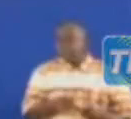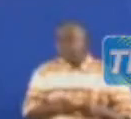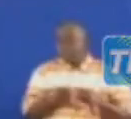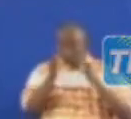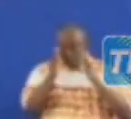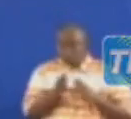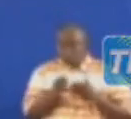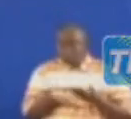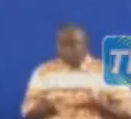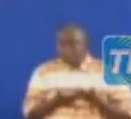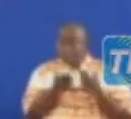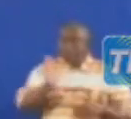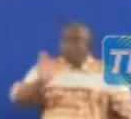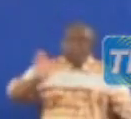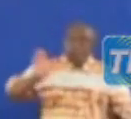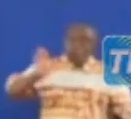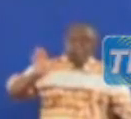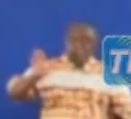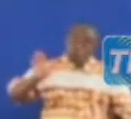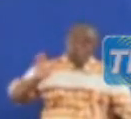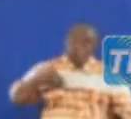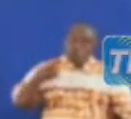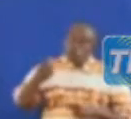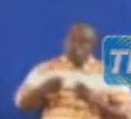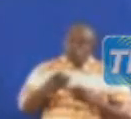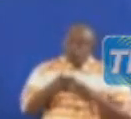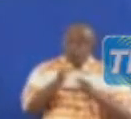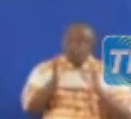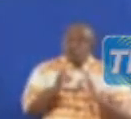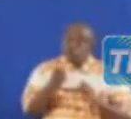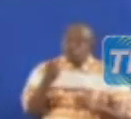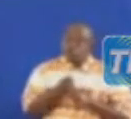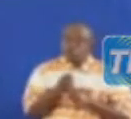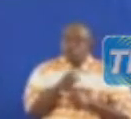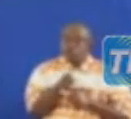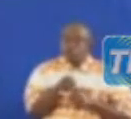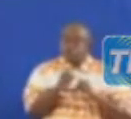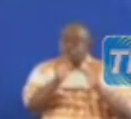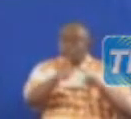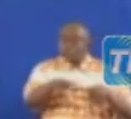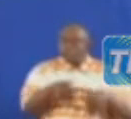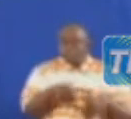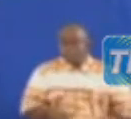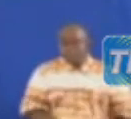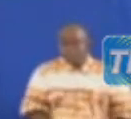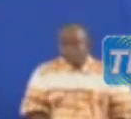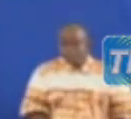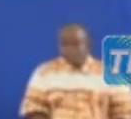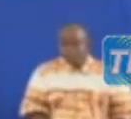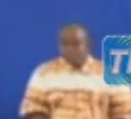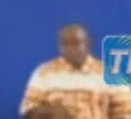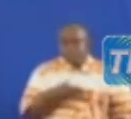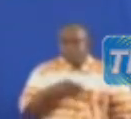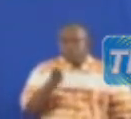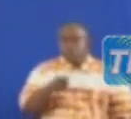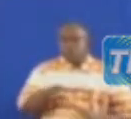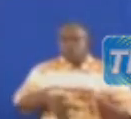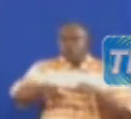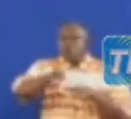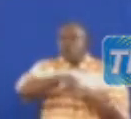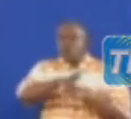Mheshimiwa Musa Zungu, naibu spika, kwa kuendesha vyema shughuli za bunge. Nawapongeza pia wenye viti wa